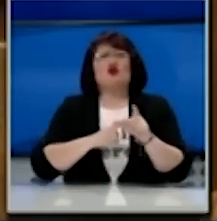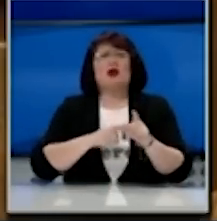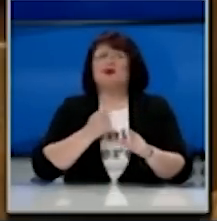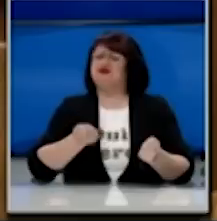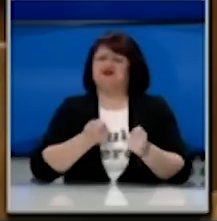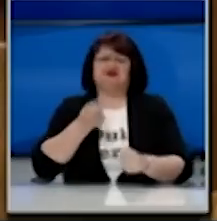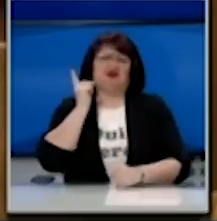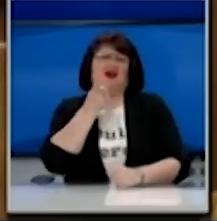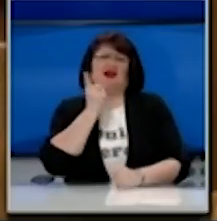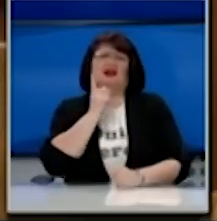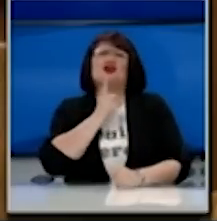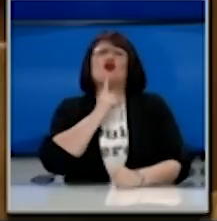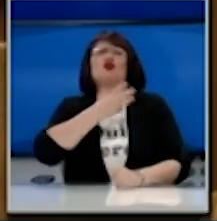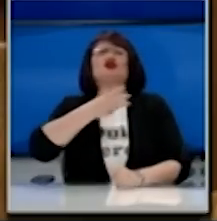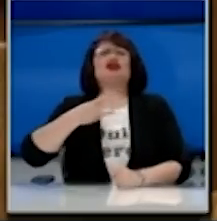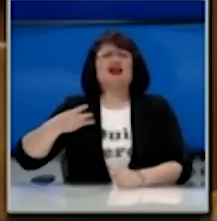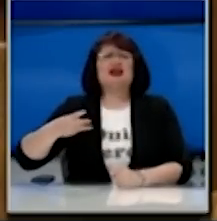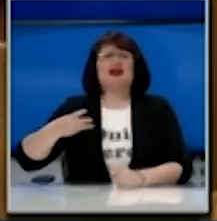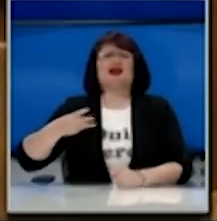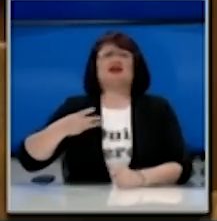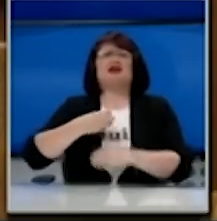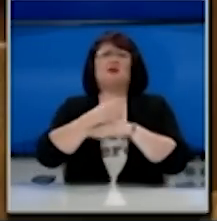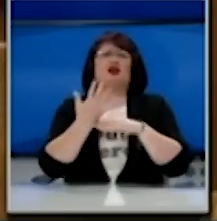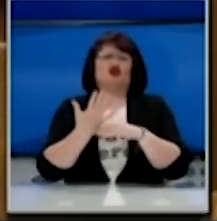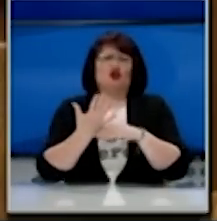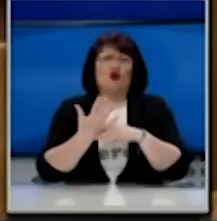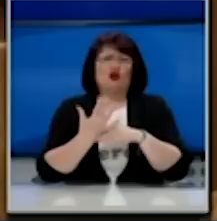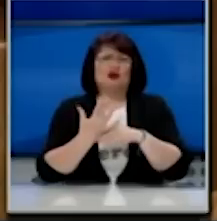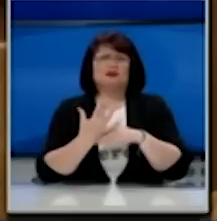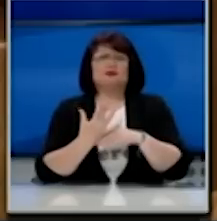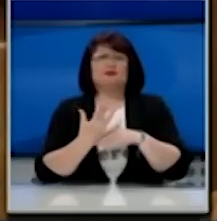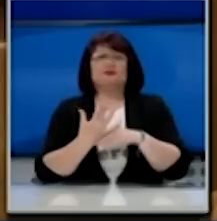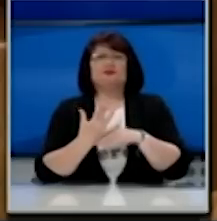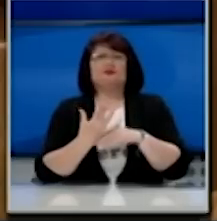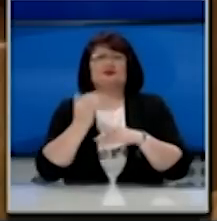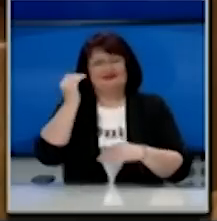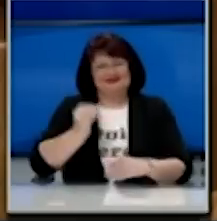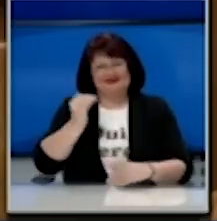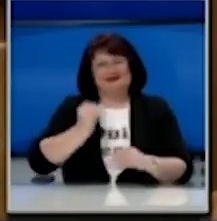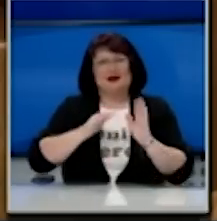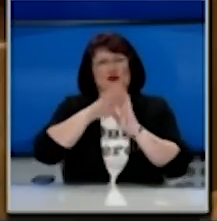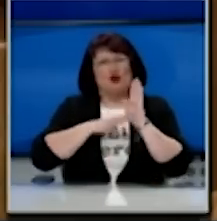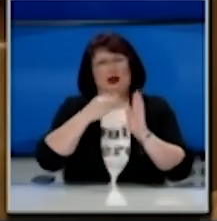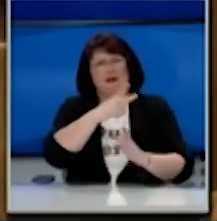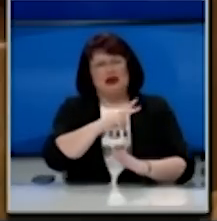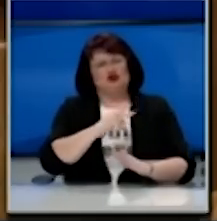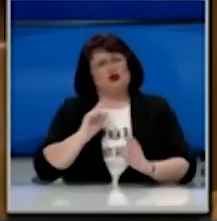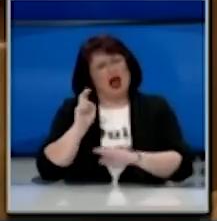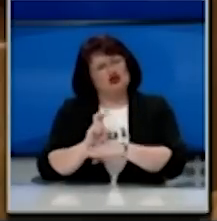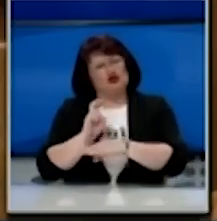κριτική που κάνει ο ΣΥΡΙΖΑ ή που κάνει το ΠΑΣΟΚ, ότι κάνετε εκπτώσεις στο πρόγραμμά σας,